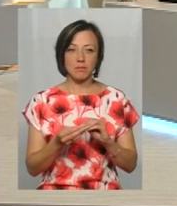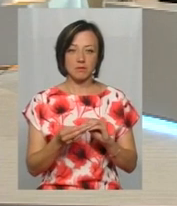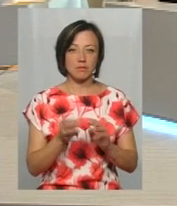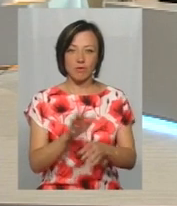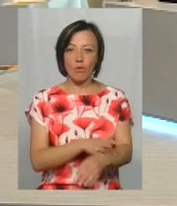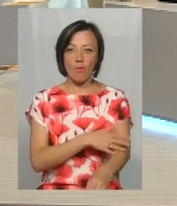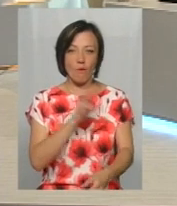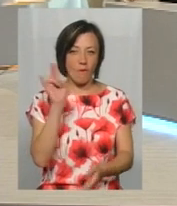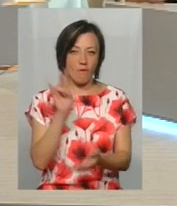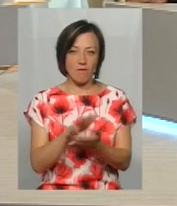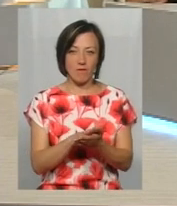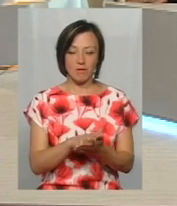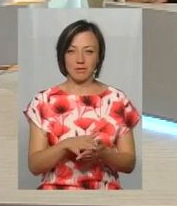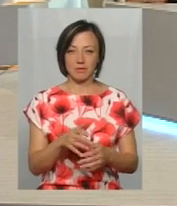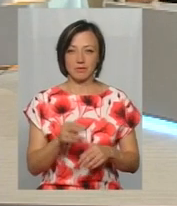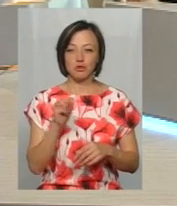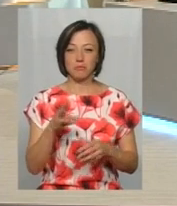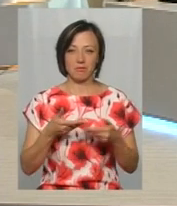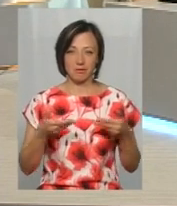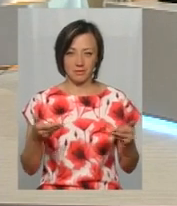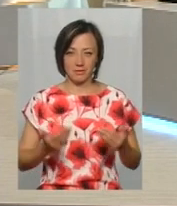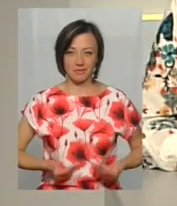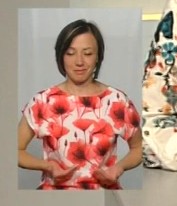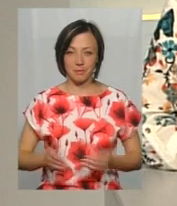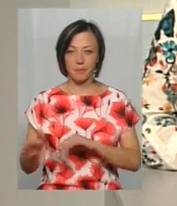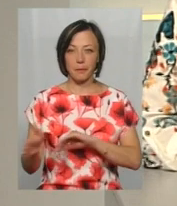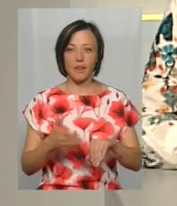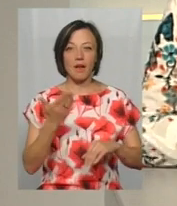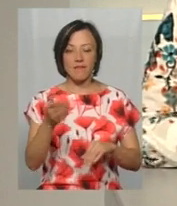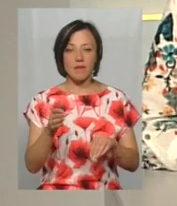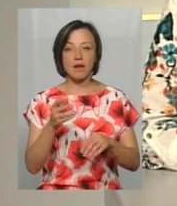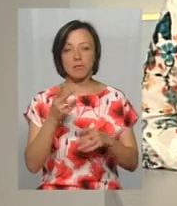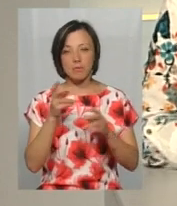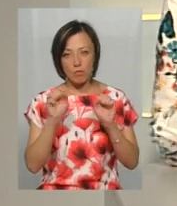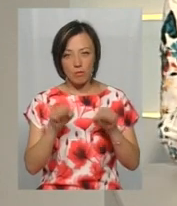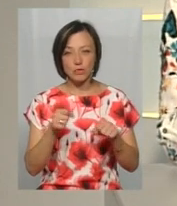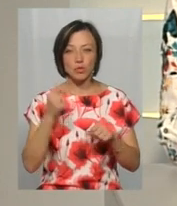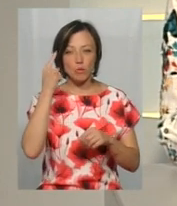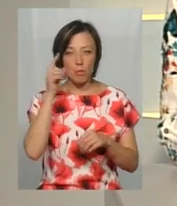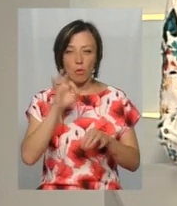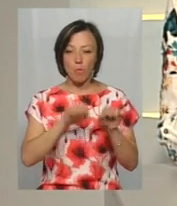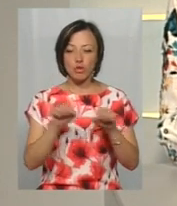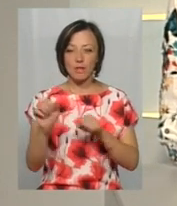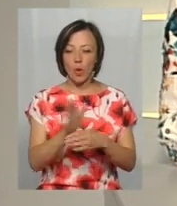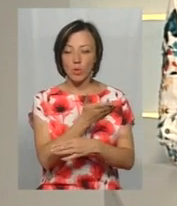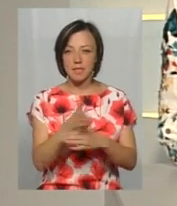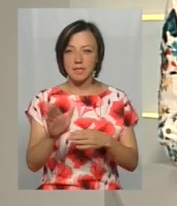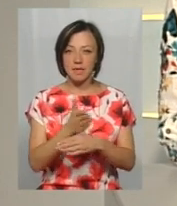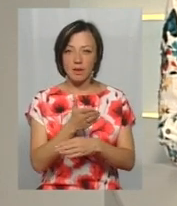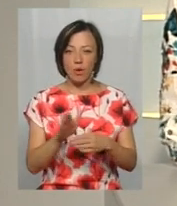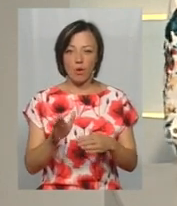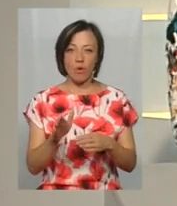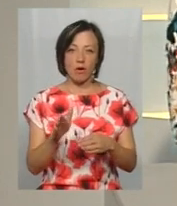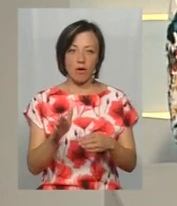вами, скажімо так. А ви розглядали можливість роздільного збирання відходів? Бо бачу у комерційній